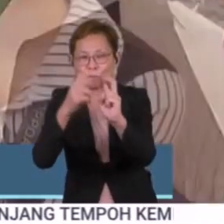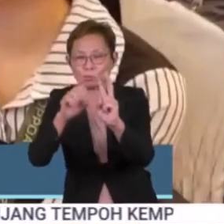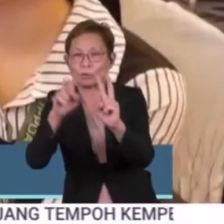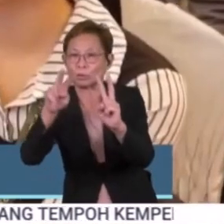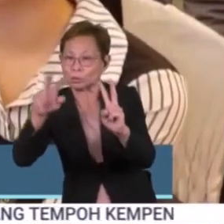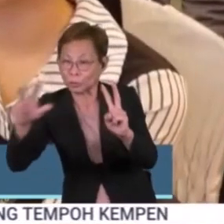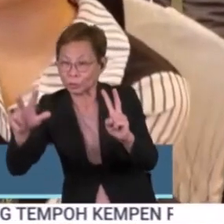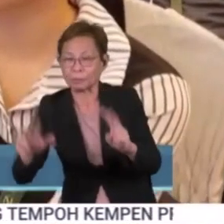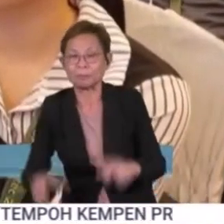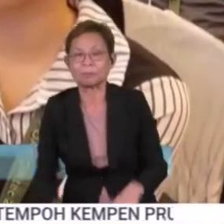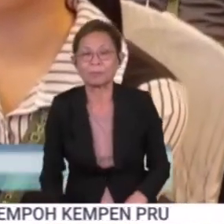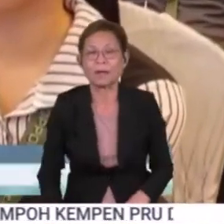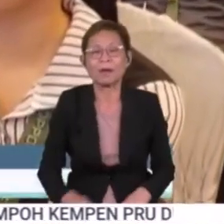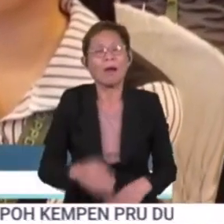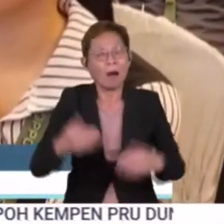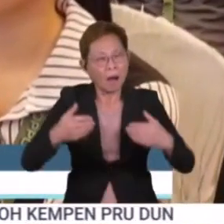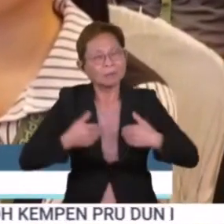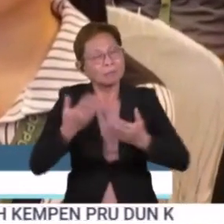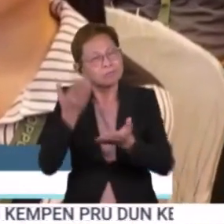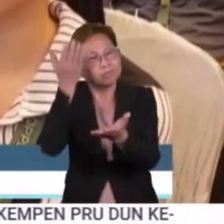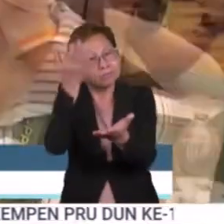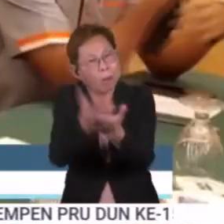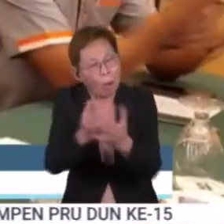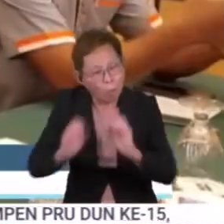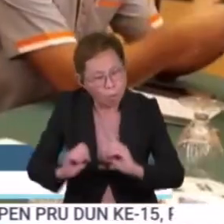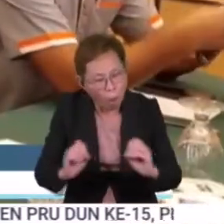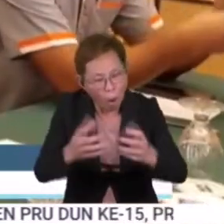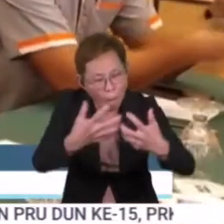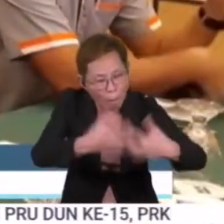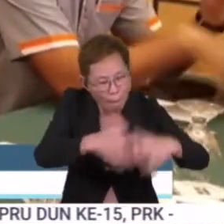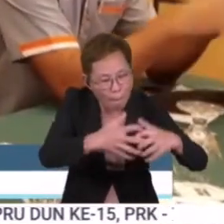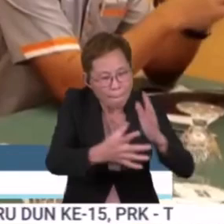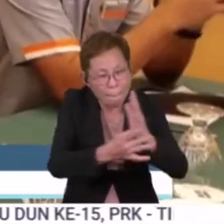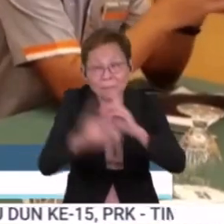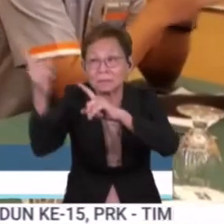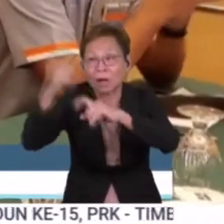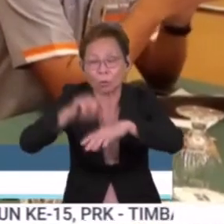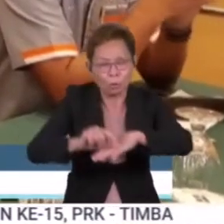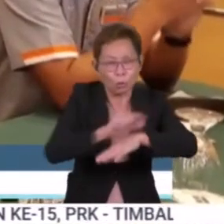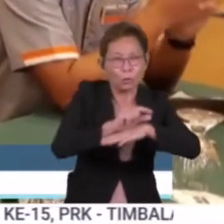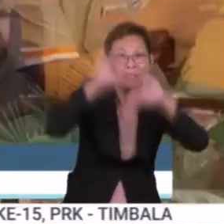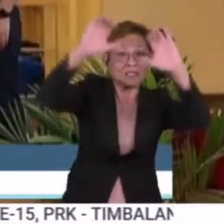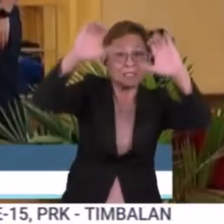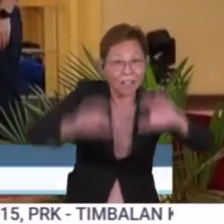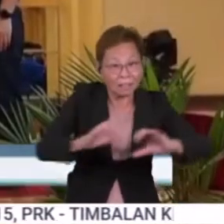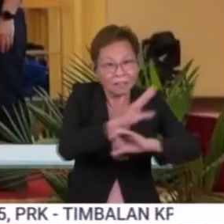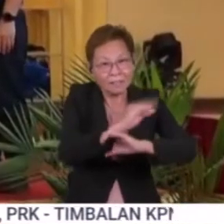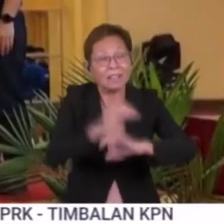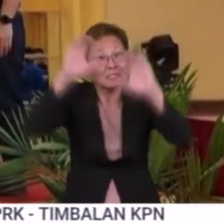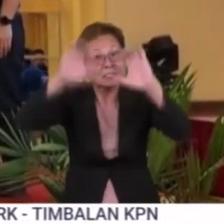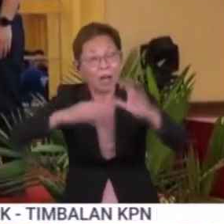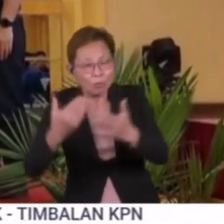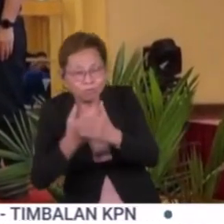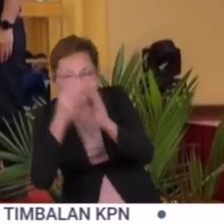2023. Beliau turut menyarankan operasi pengilangan minyak sawit menggunakan strategi serta